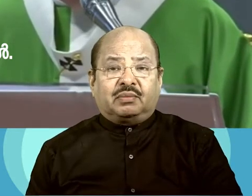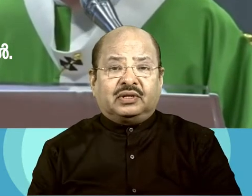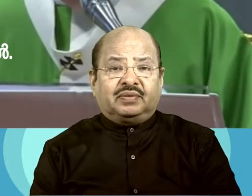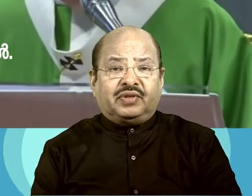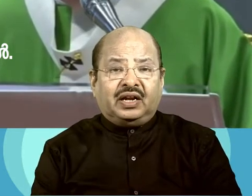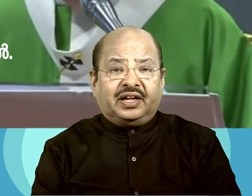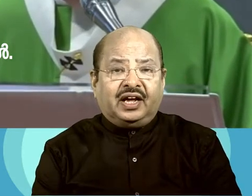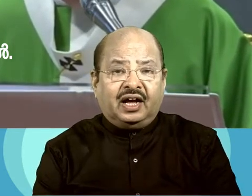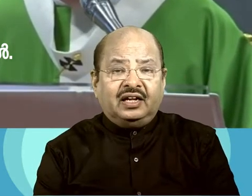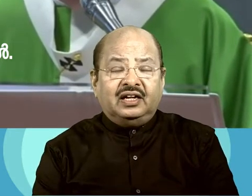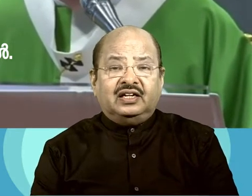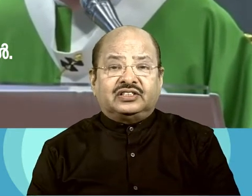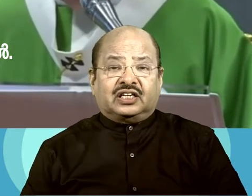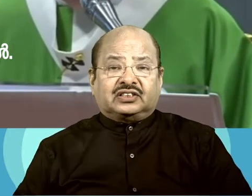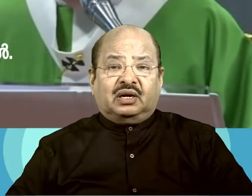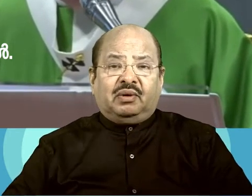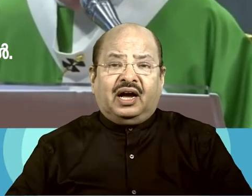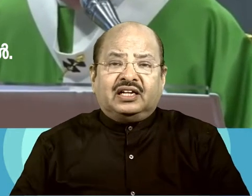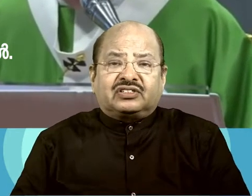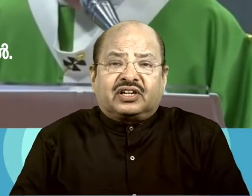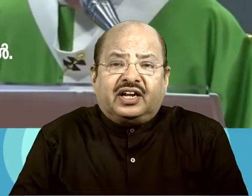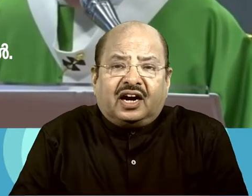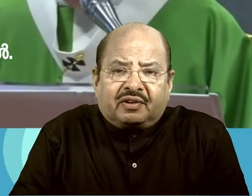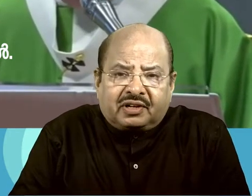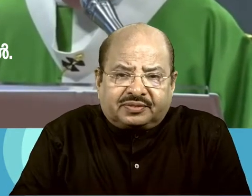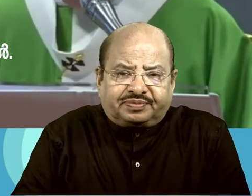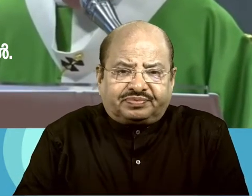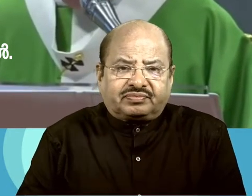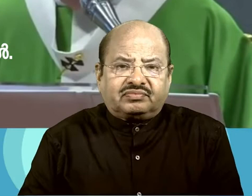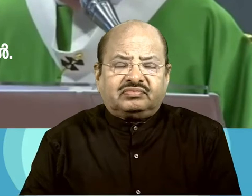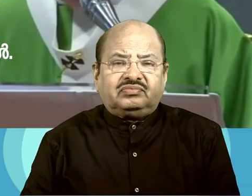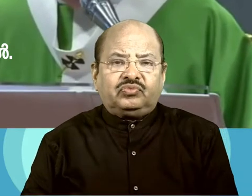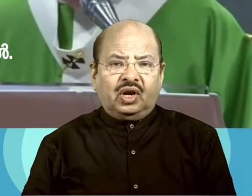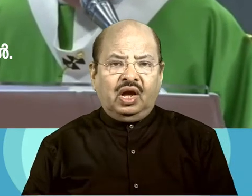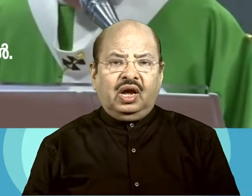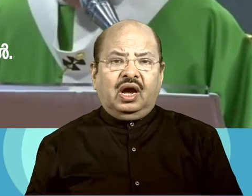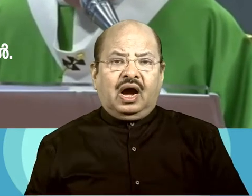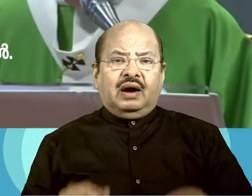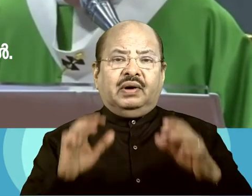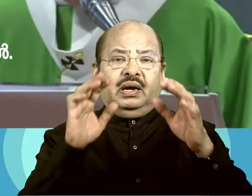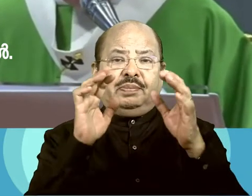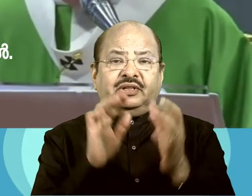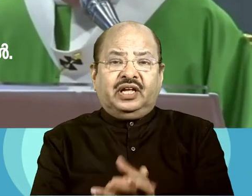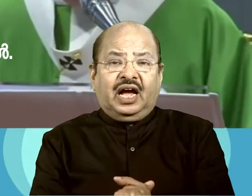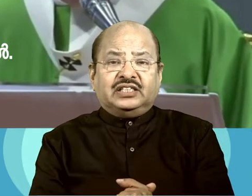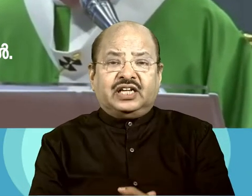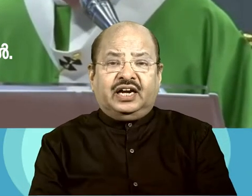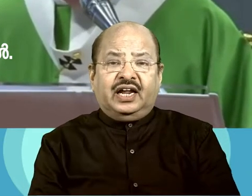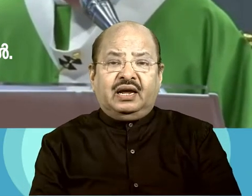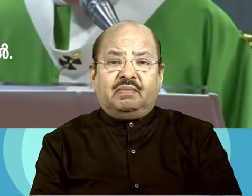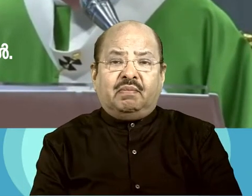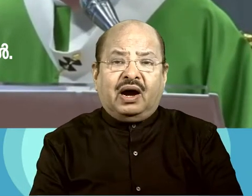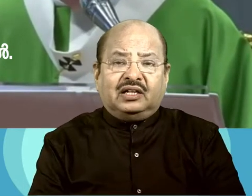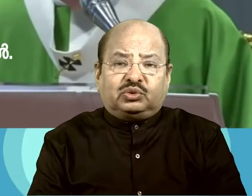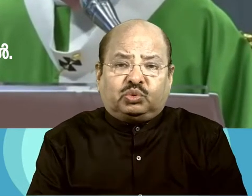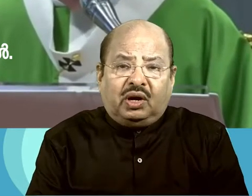എന്ന സമ്മതം നൽകിയ ശക്തമായ സ്ത്രീയാണവൾ. അവൾ